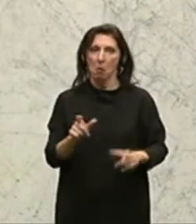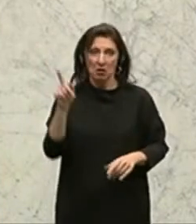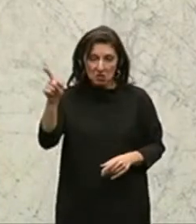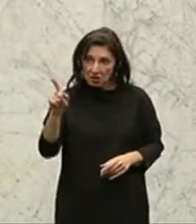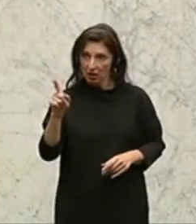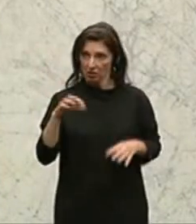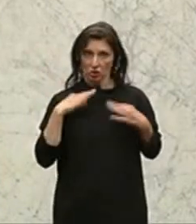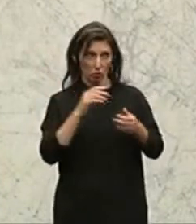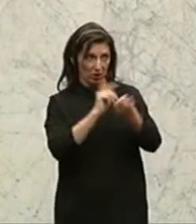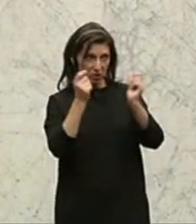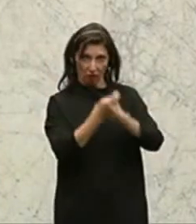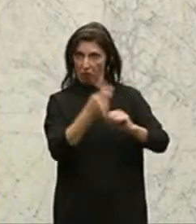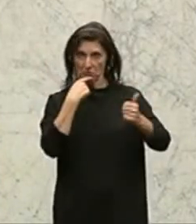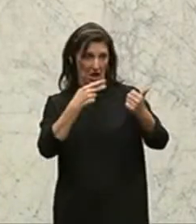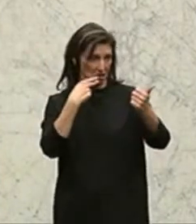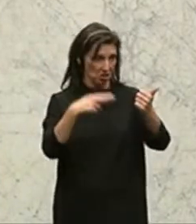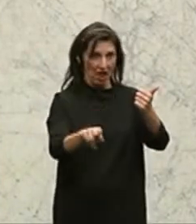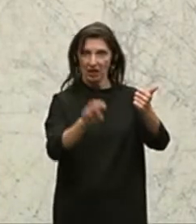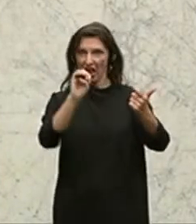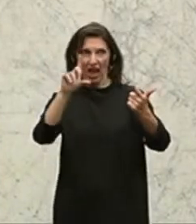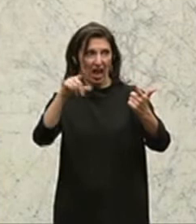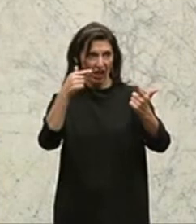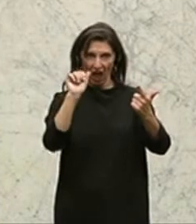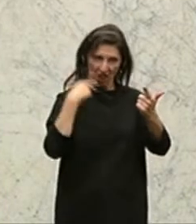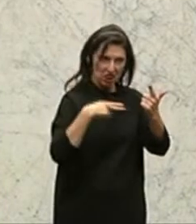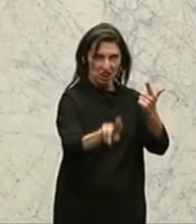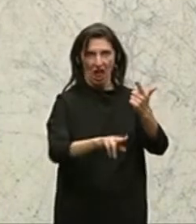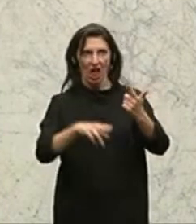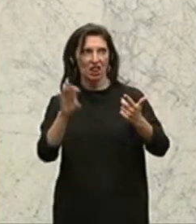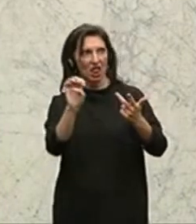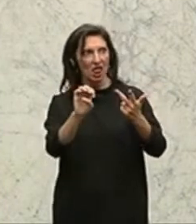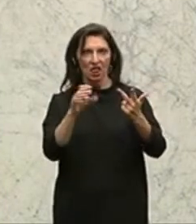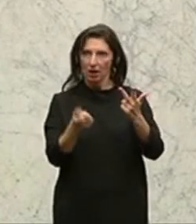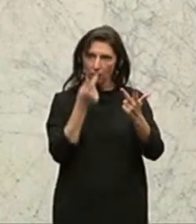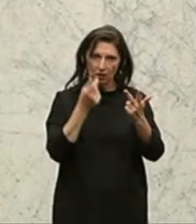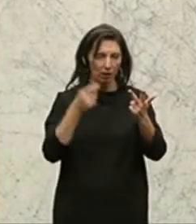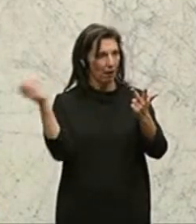zur Gesundheitsreform, Nein zu ELGA, Nein zur E-Medikation oder gar ein